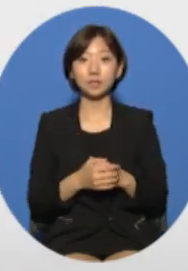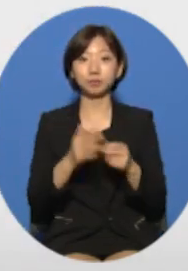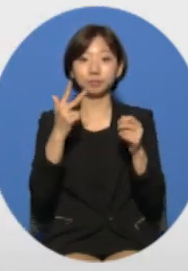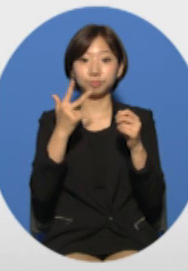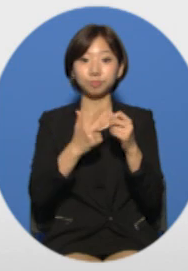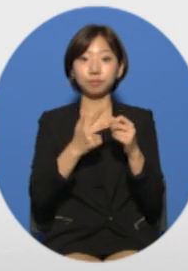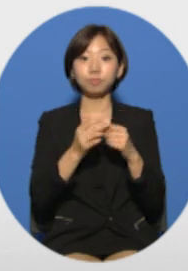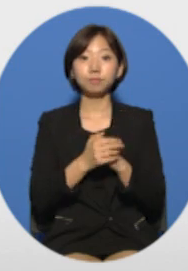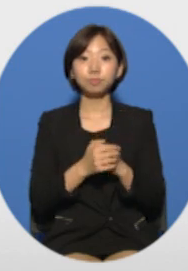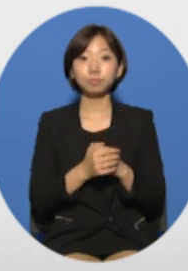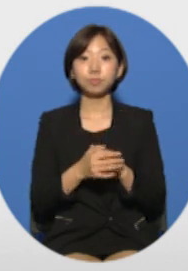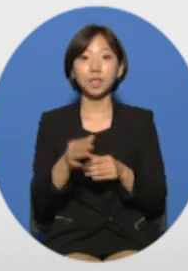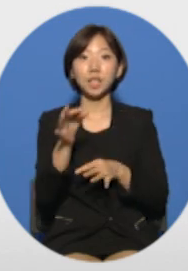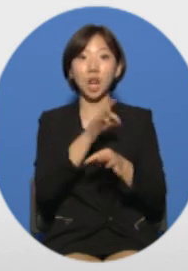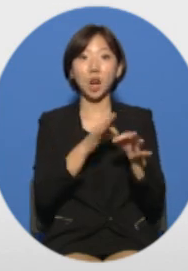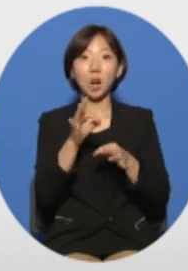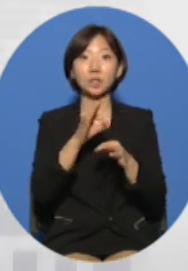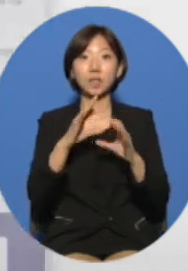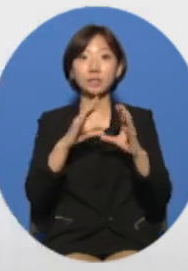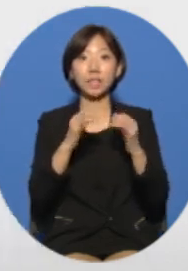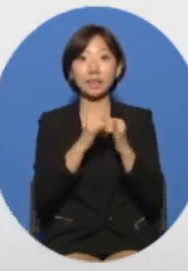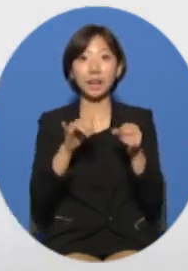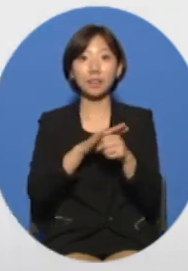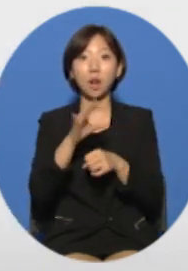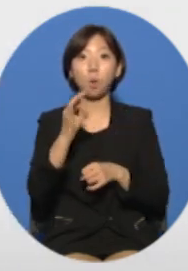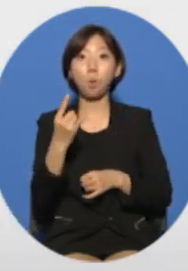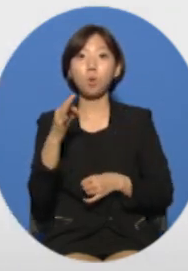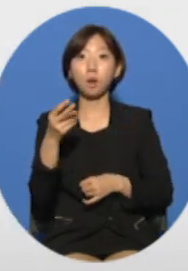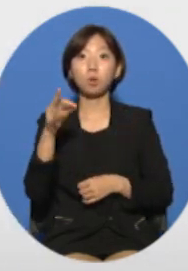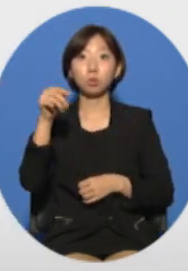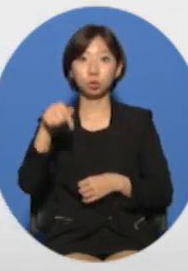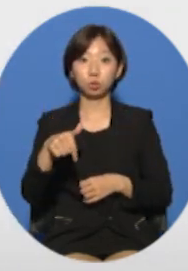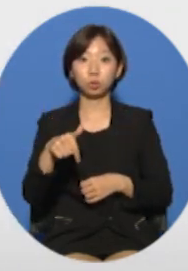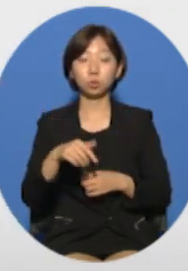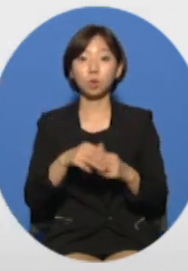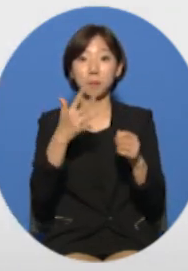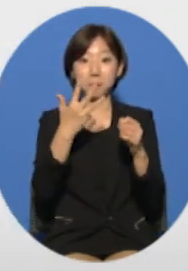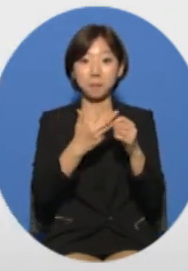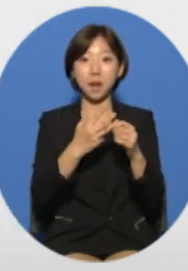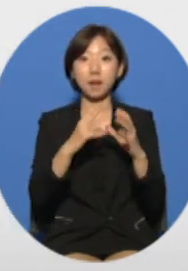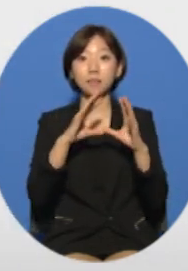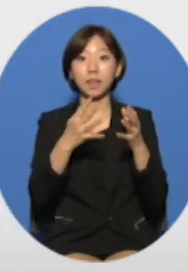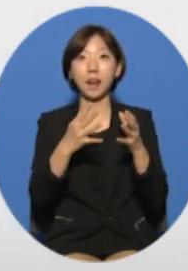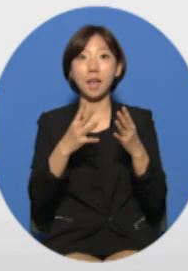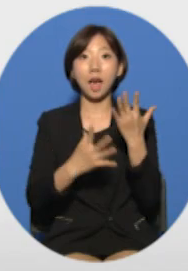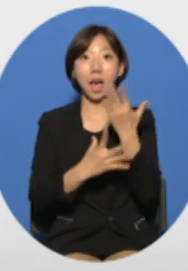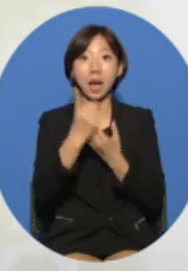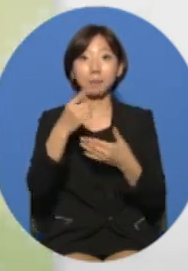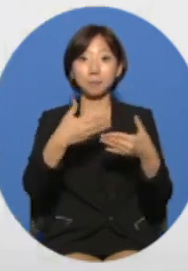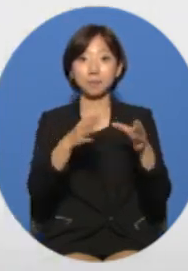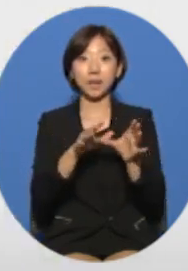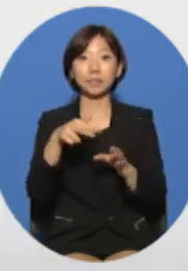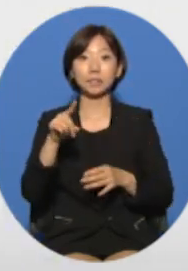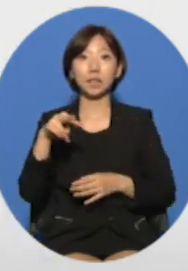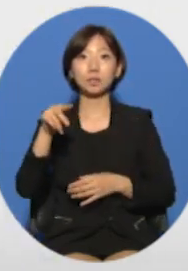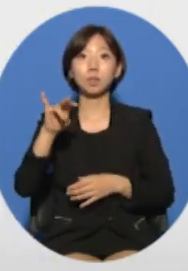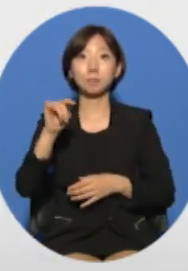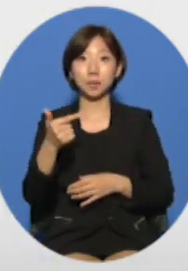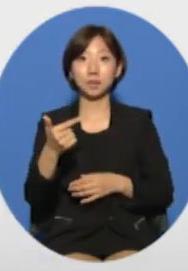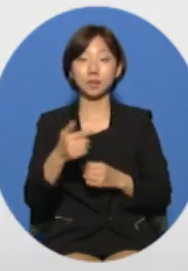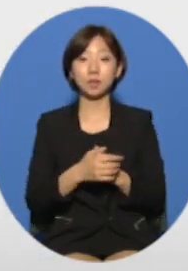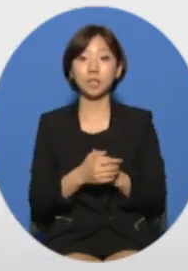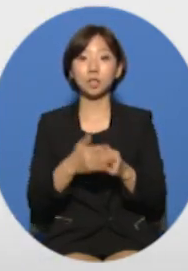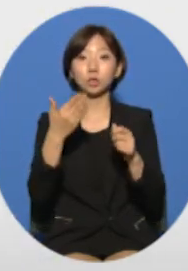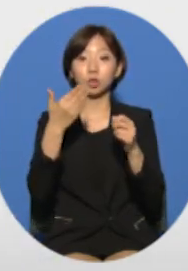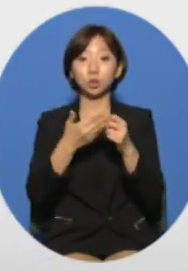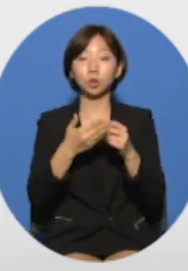기호 7번 경제애국당 오영국 후보, 기호 8번 국민대통합당 장성민 후보,